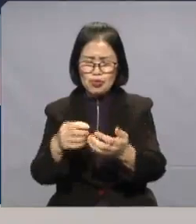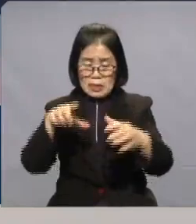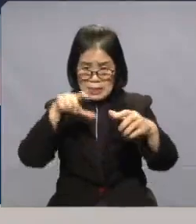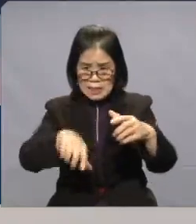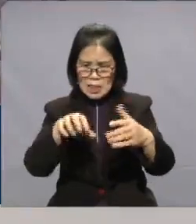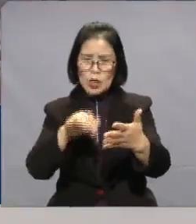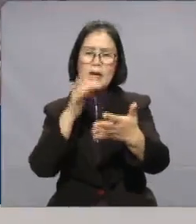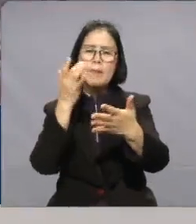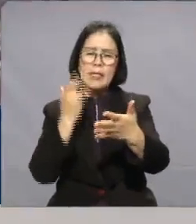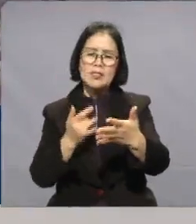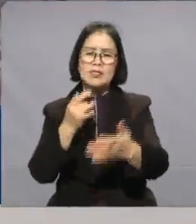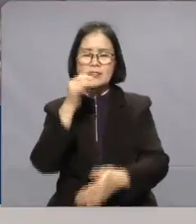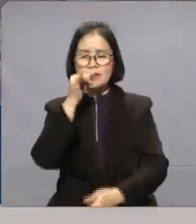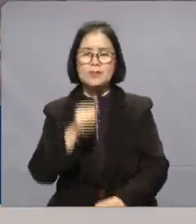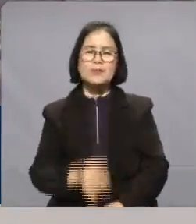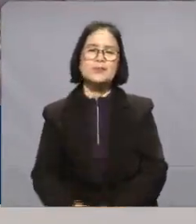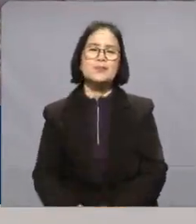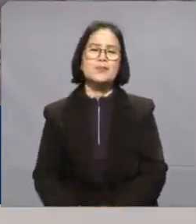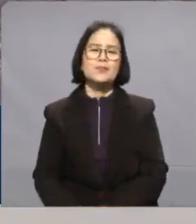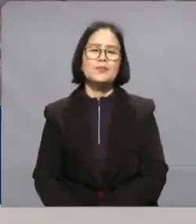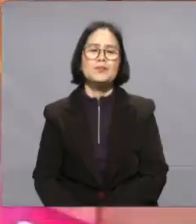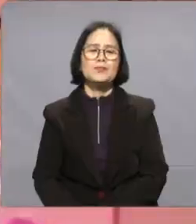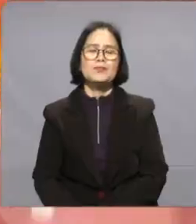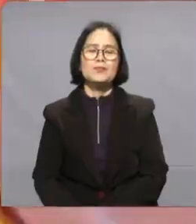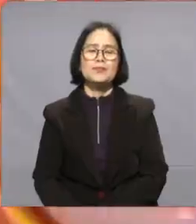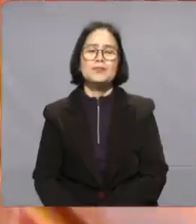빠져 있었습니다. 갈태웅 기자입니다.